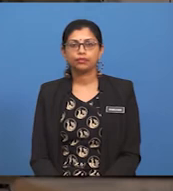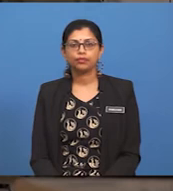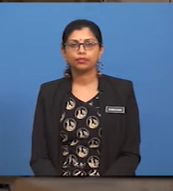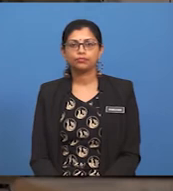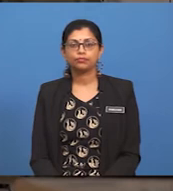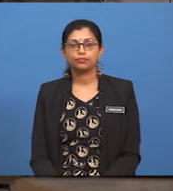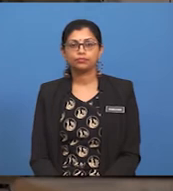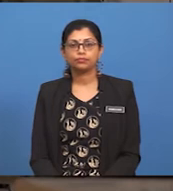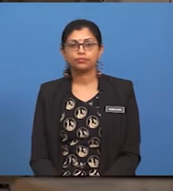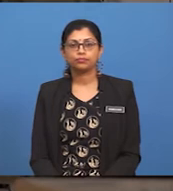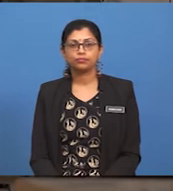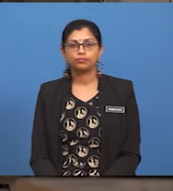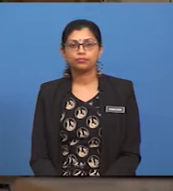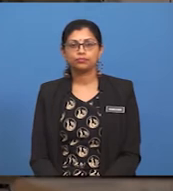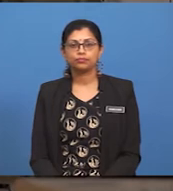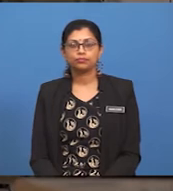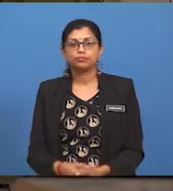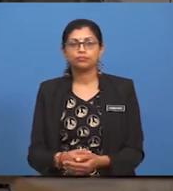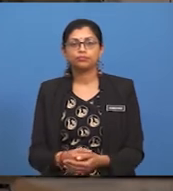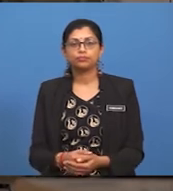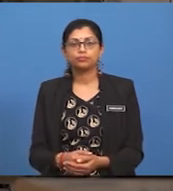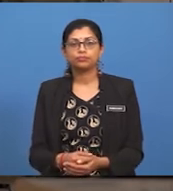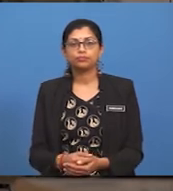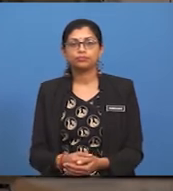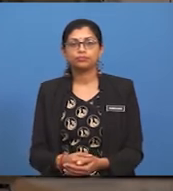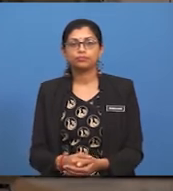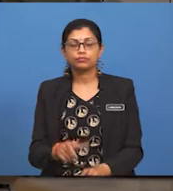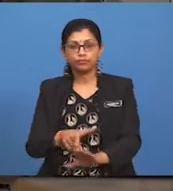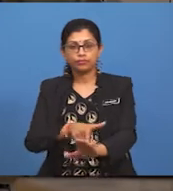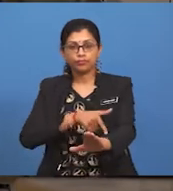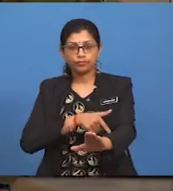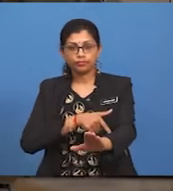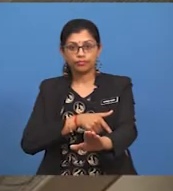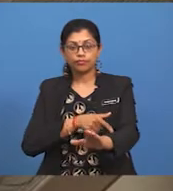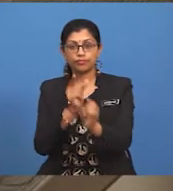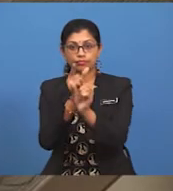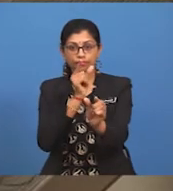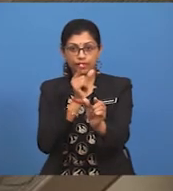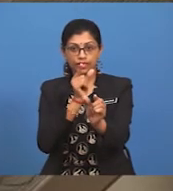Panjangkan garisan sisi pola sehingga ke garisan labu pola.